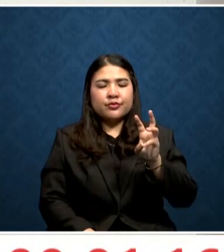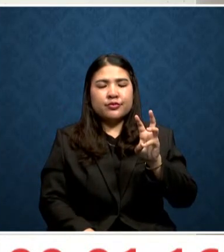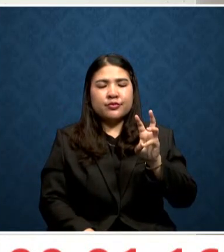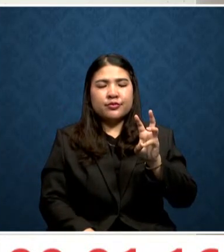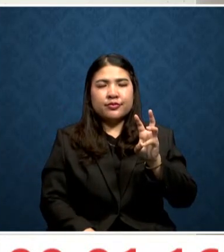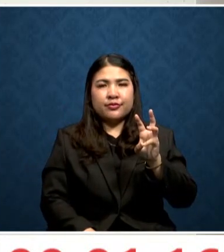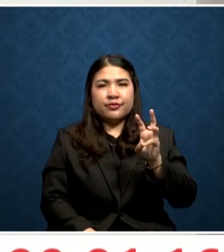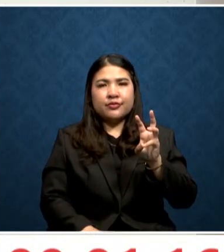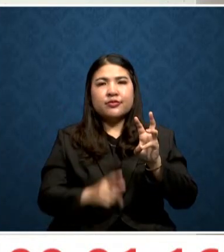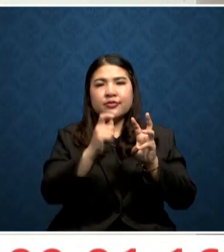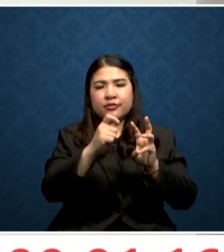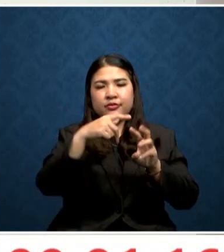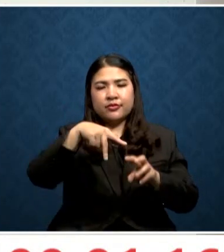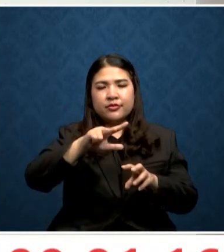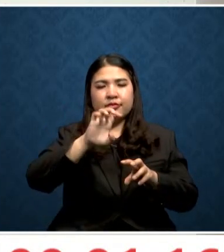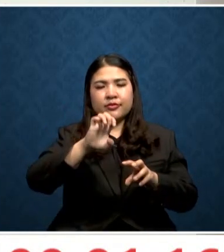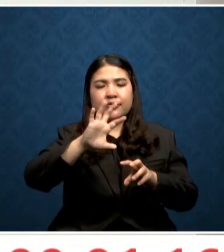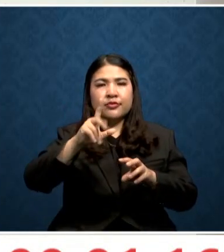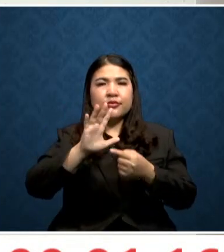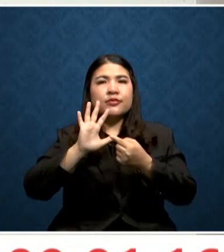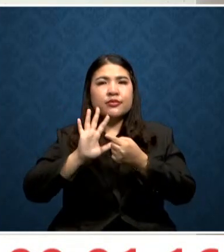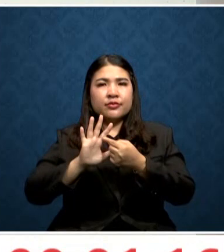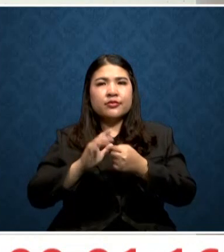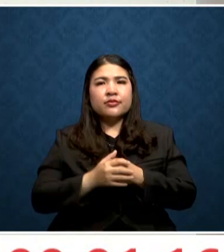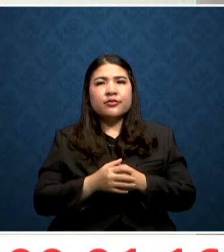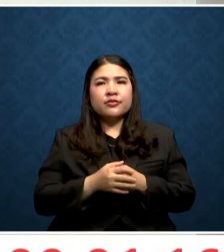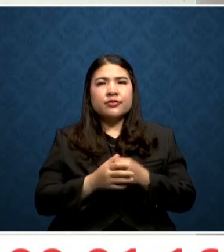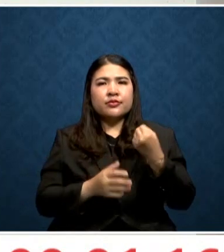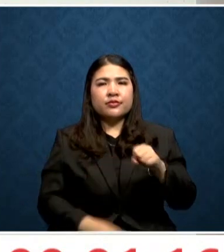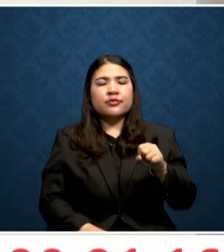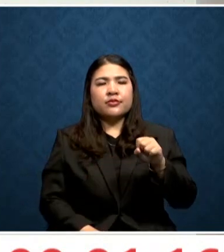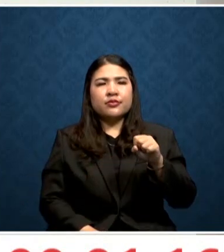16. นายอภิชาเศรษฐวราพร